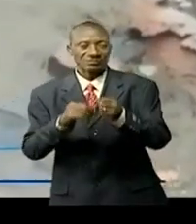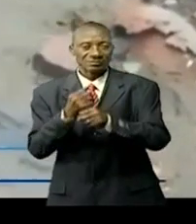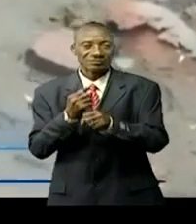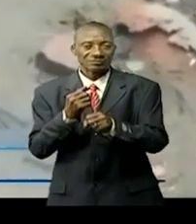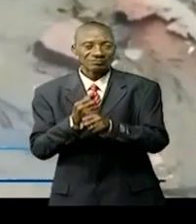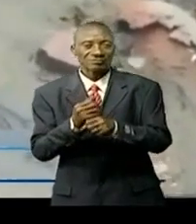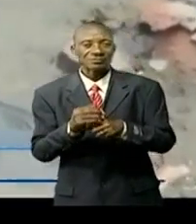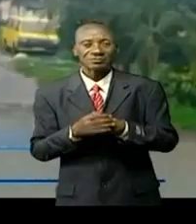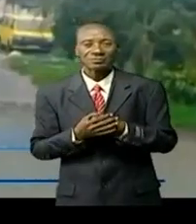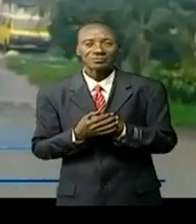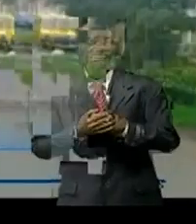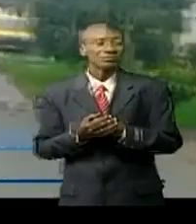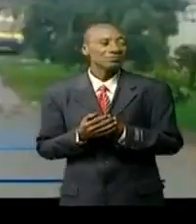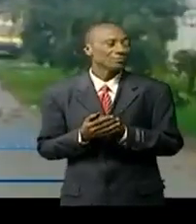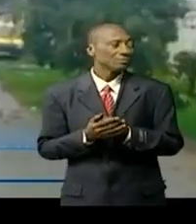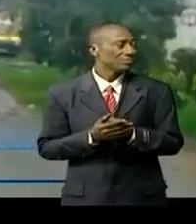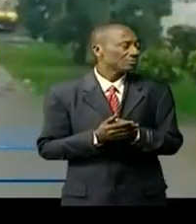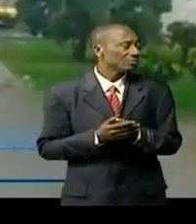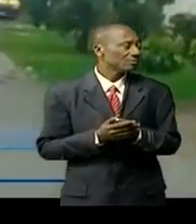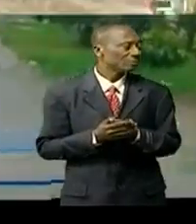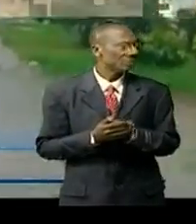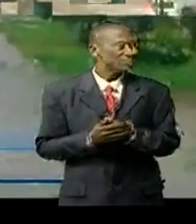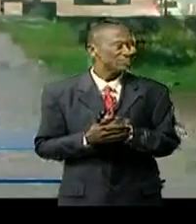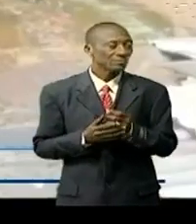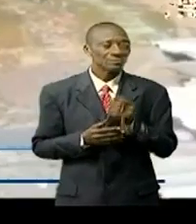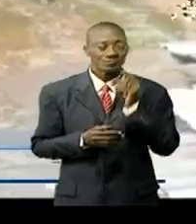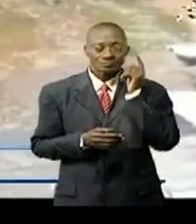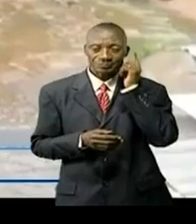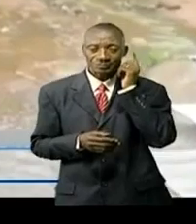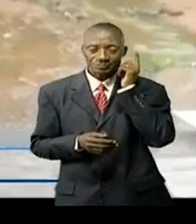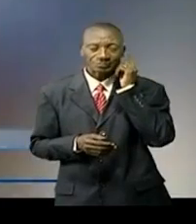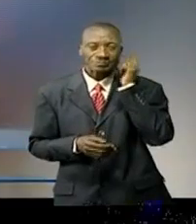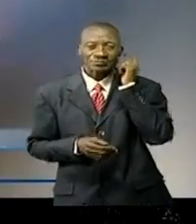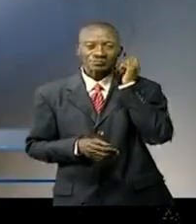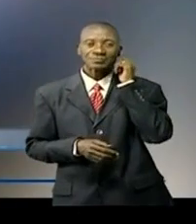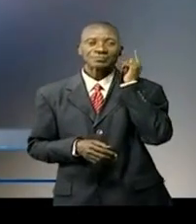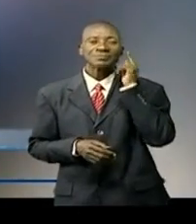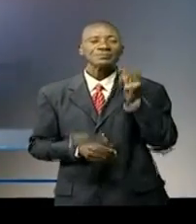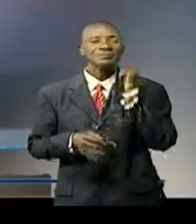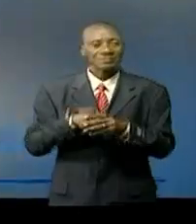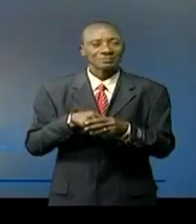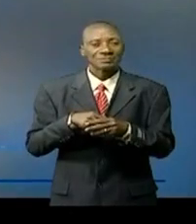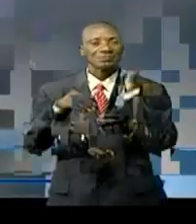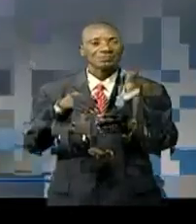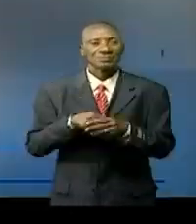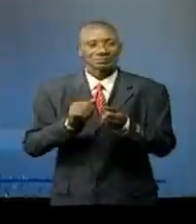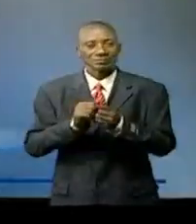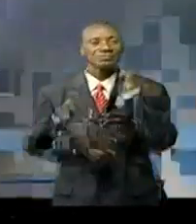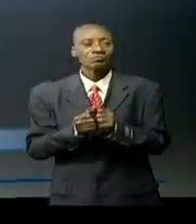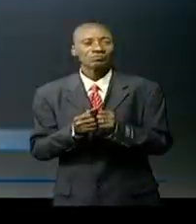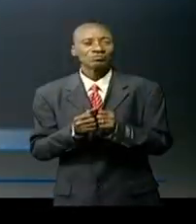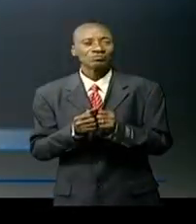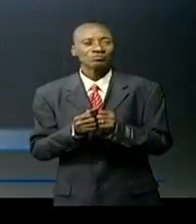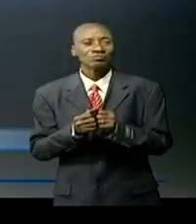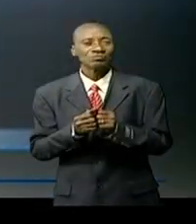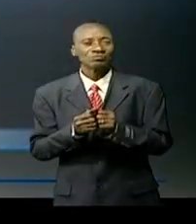le district de Mouamba. De l'insalubrité à la salubrité, l'écurage des canalisations,